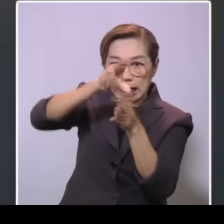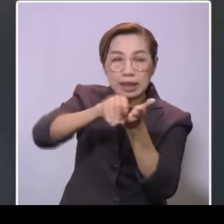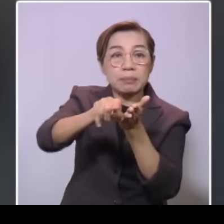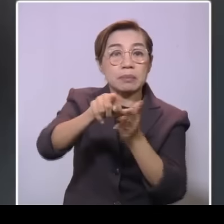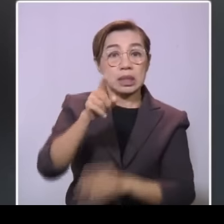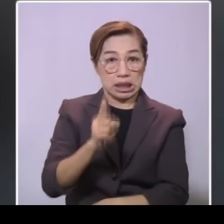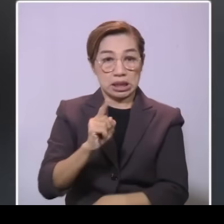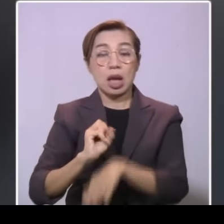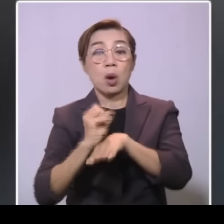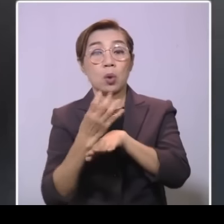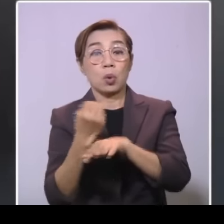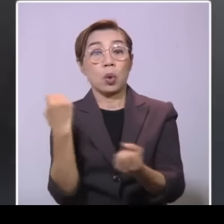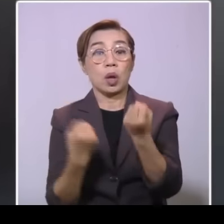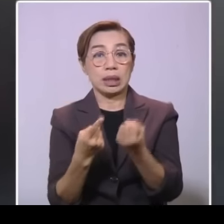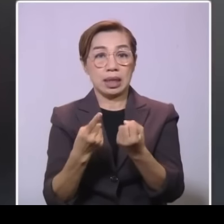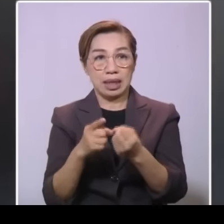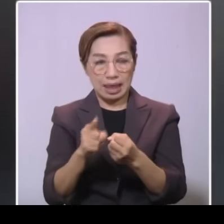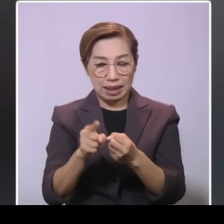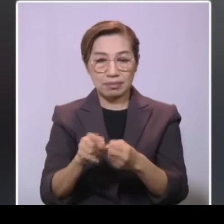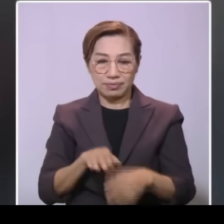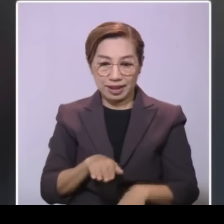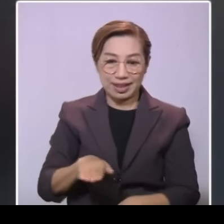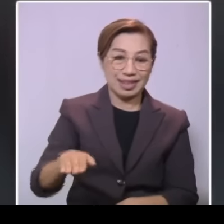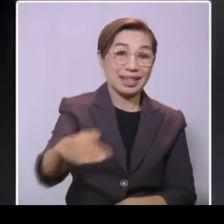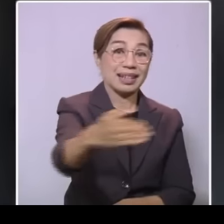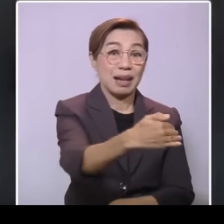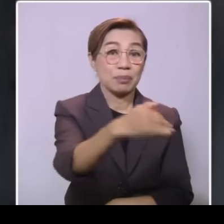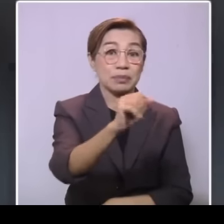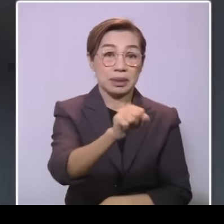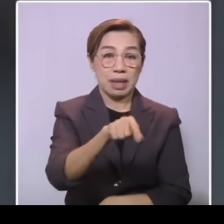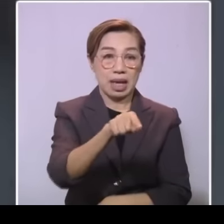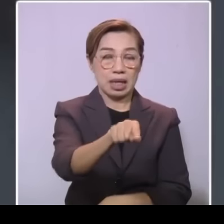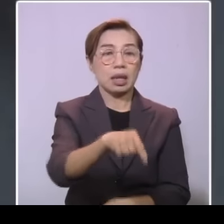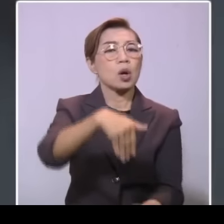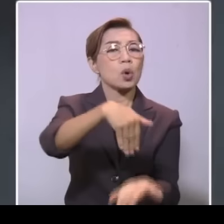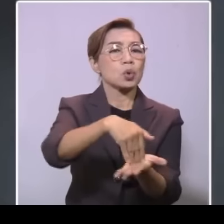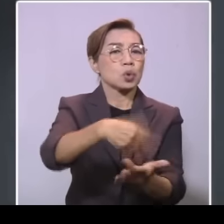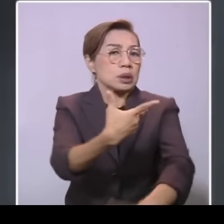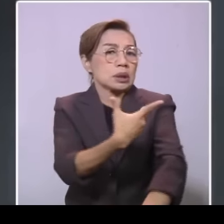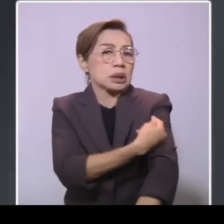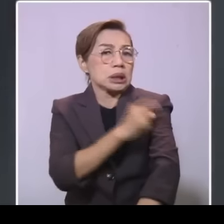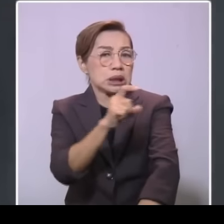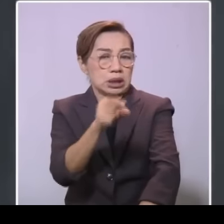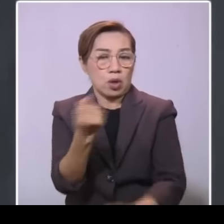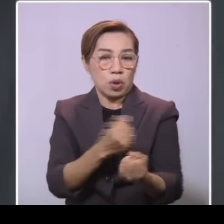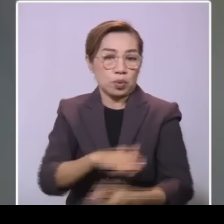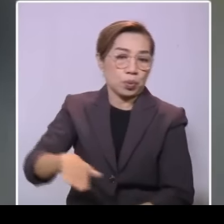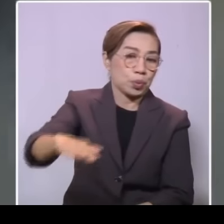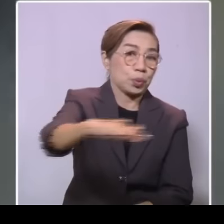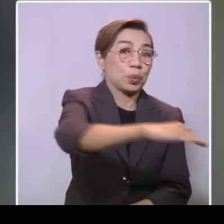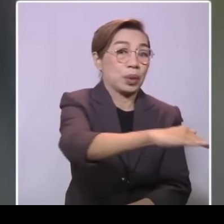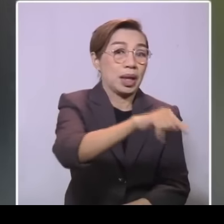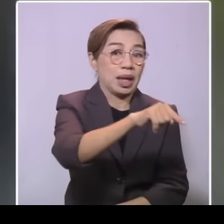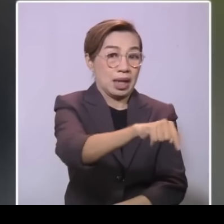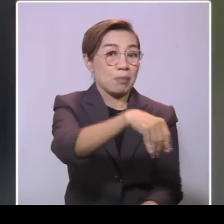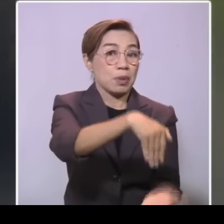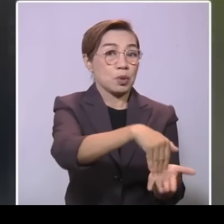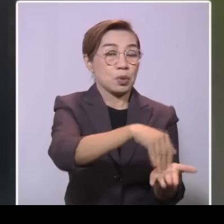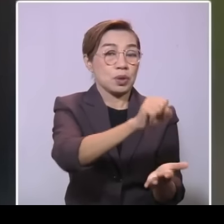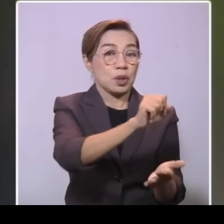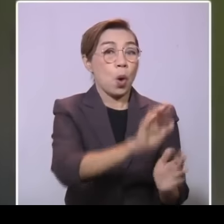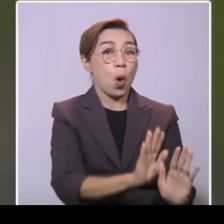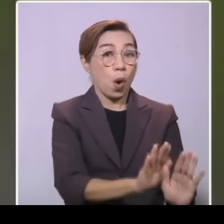เพราะว่าเขาจะกลับรถแล้วตอนนั้นเขาจะไปสแตนบายที่ศูนย์ฉีดวัคซีนดังนั้นเขาก็เลยต้องอยู่เลนขวาแต่ว่ารถส